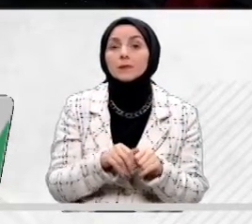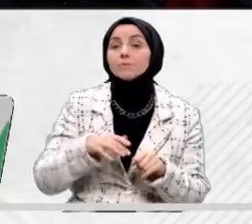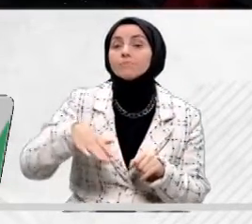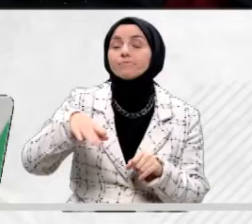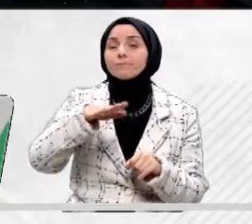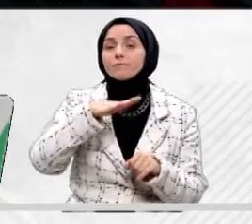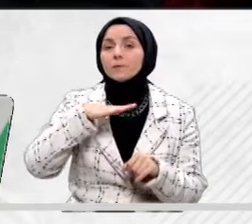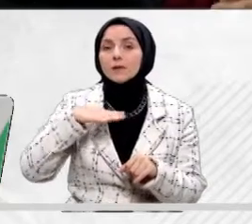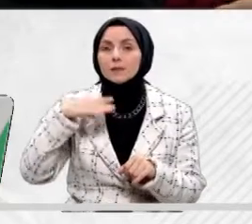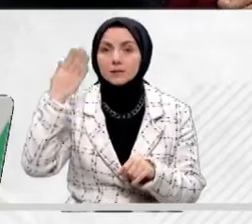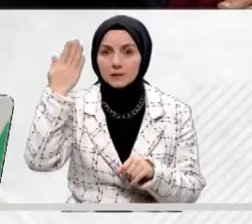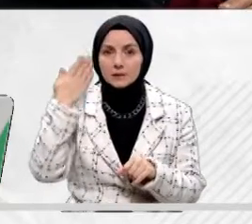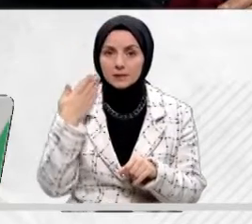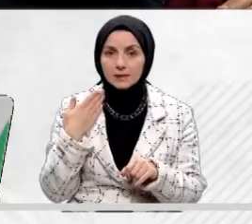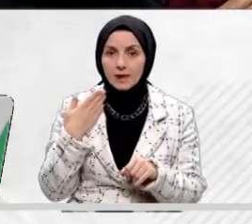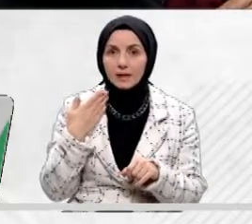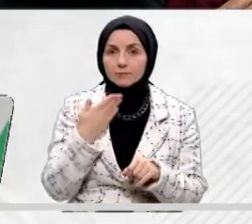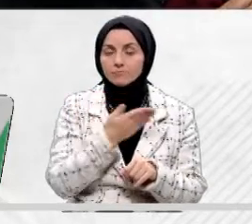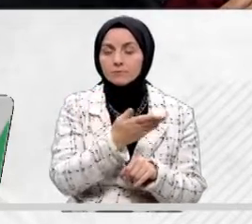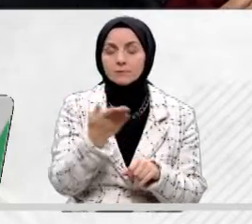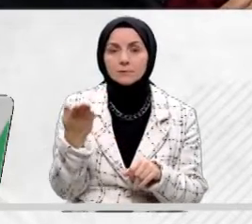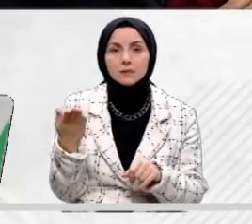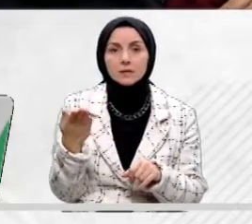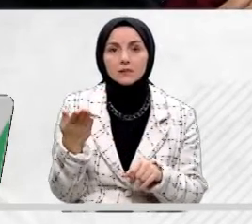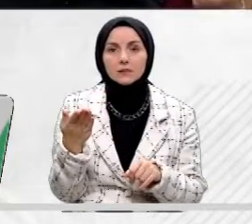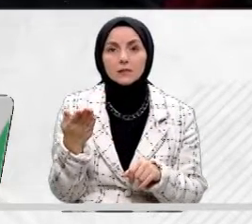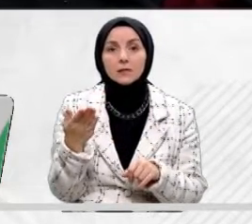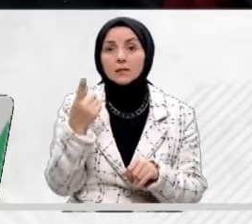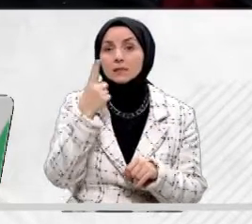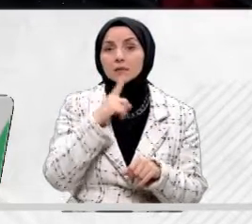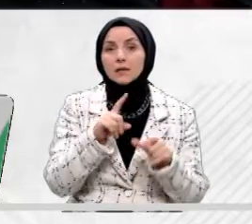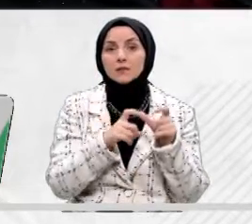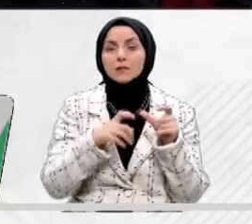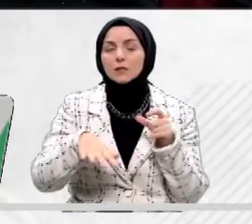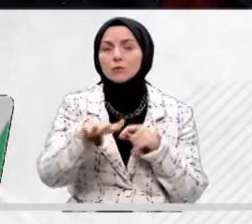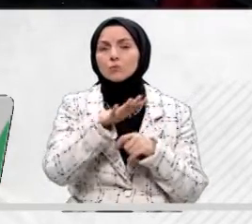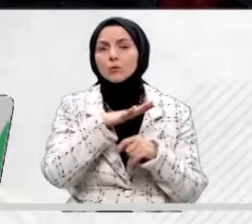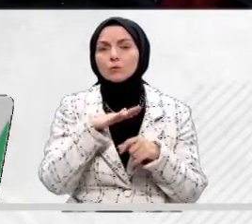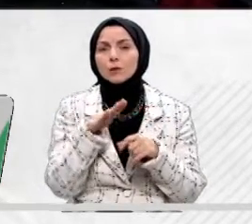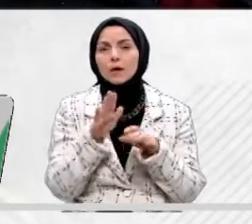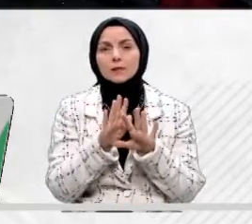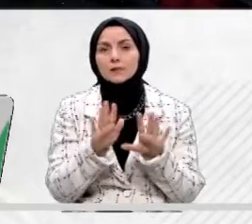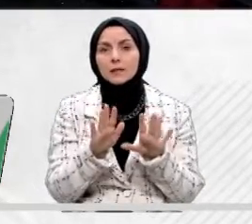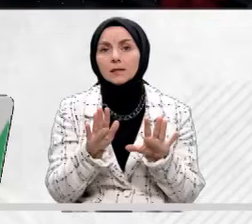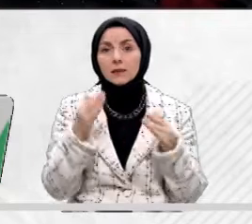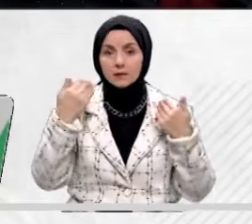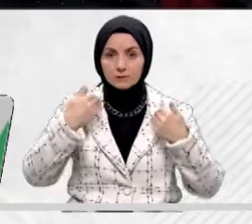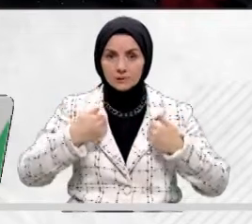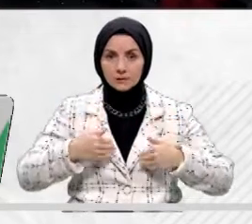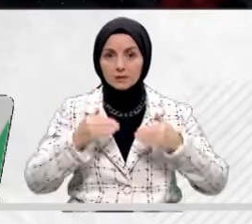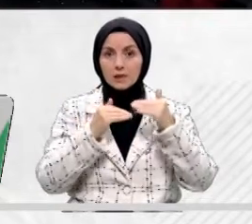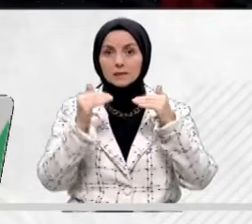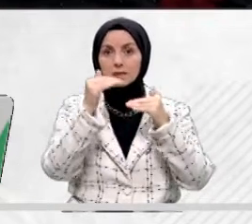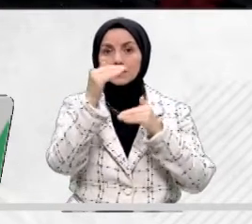izleyicilerimizin Sadece sosyal yapısı yok İnsan bir bütün fiziksel gelişimimiz var mı var ruhsal gelişim var